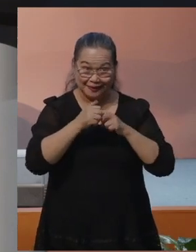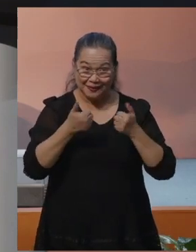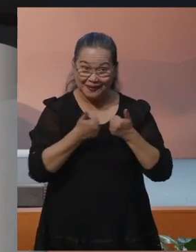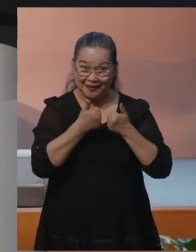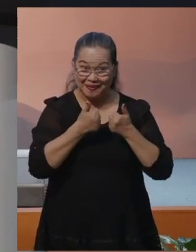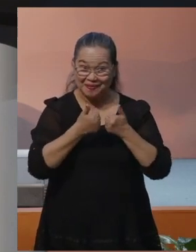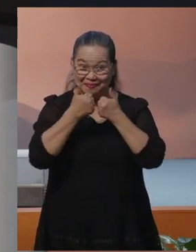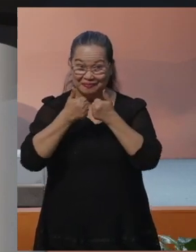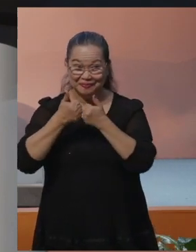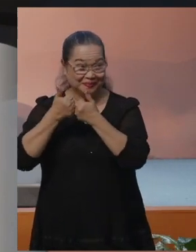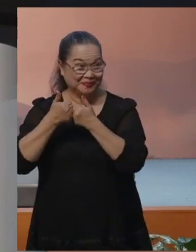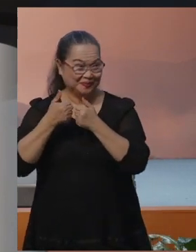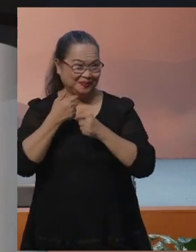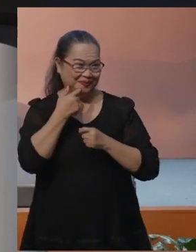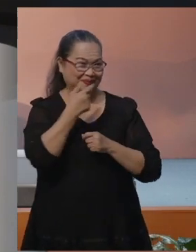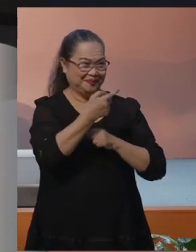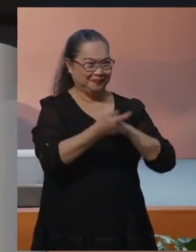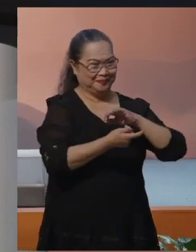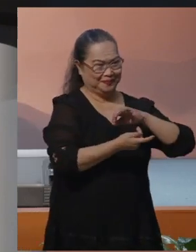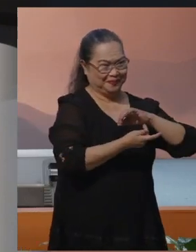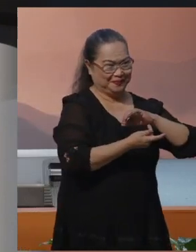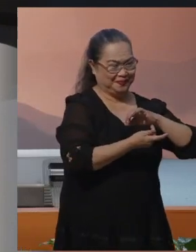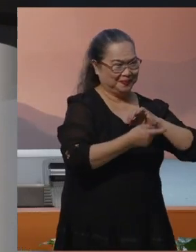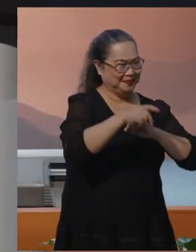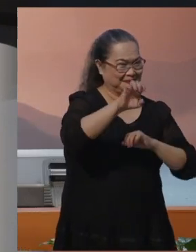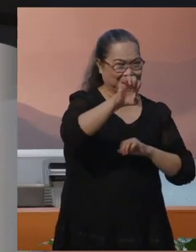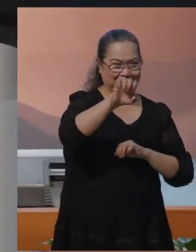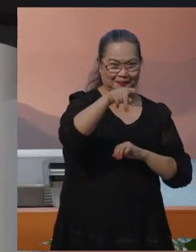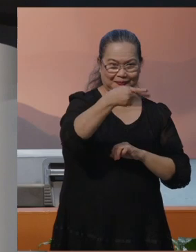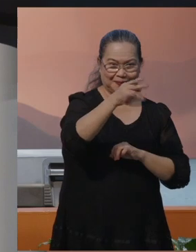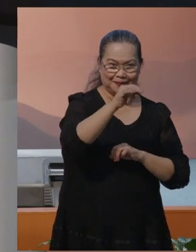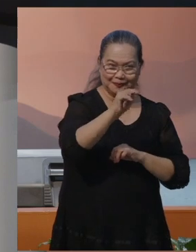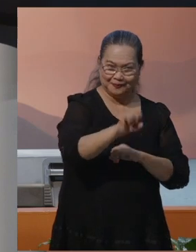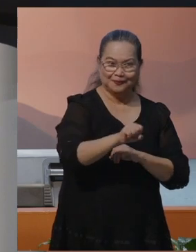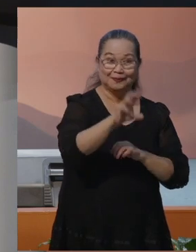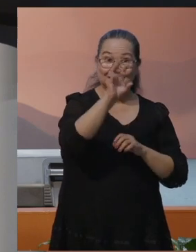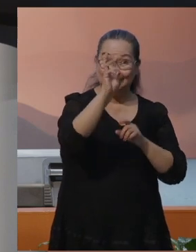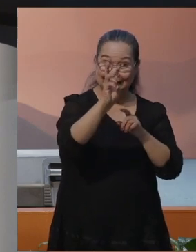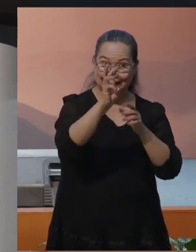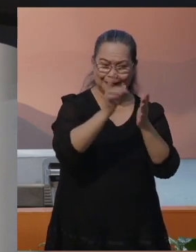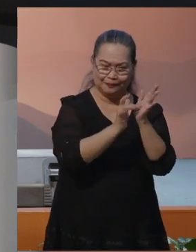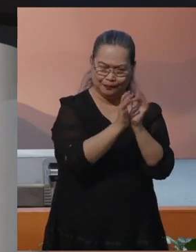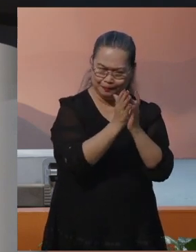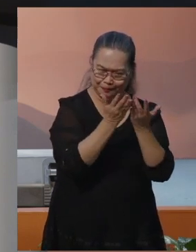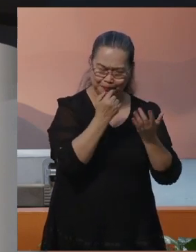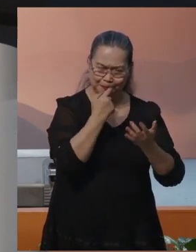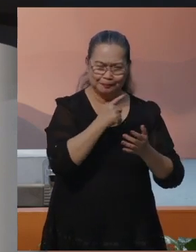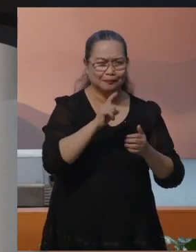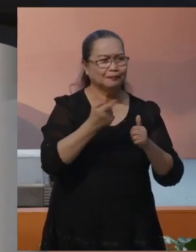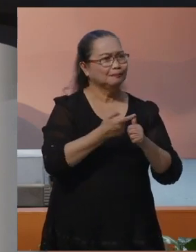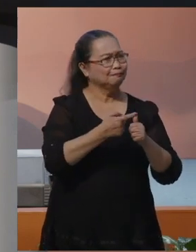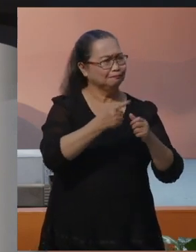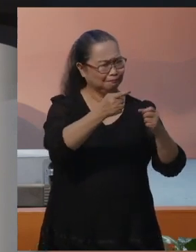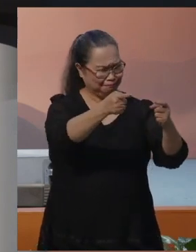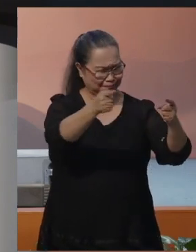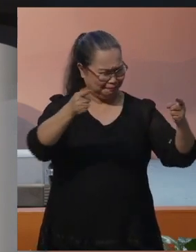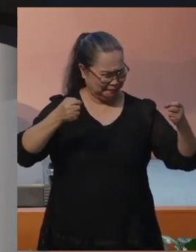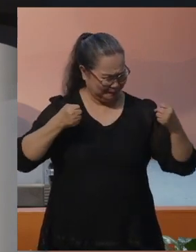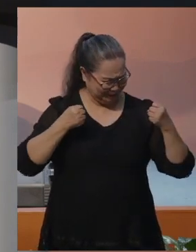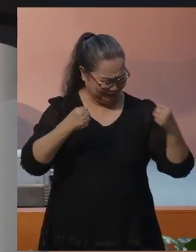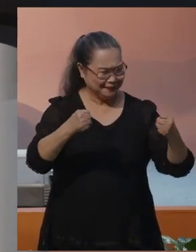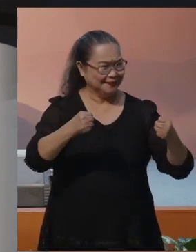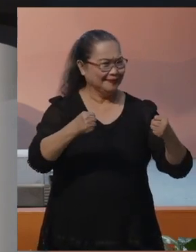Sinabi ni Apostle Paul sa atin yun sa Ephesians 6. Ang sabi niya ron sa verse 10, Finally, be strong in the Lord and